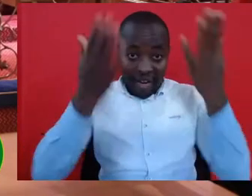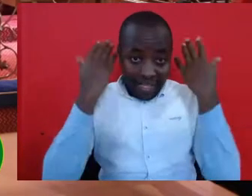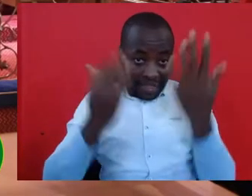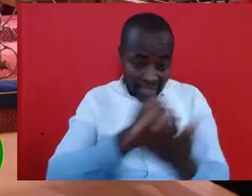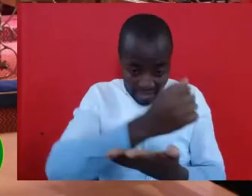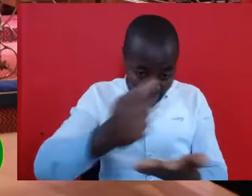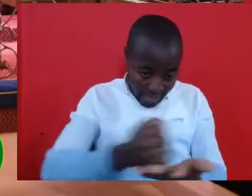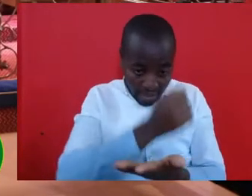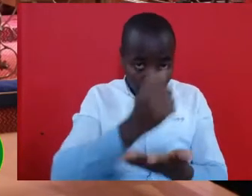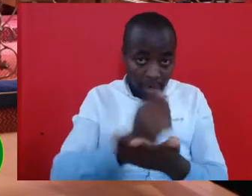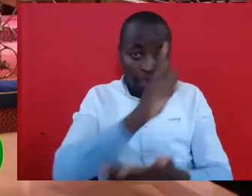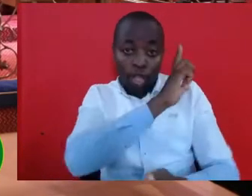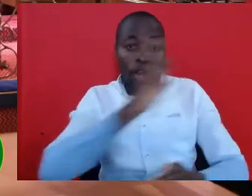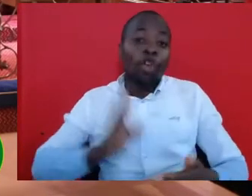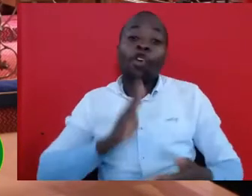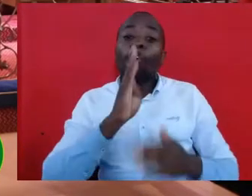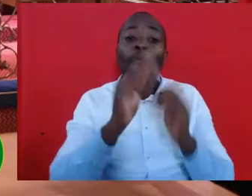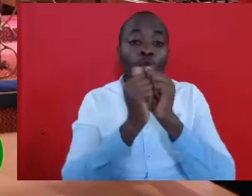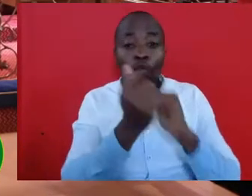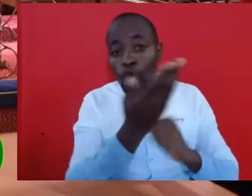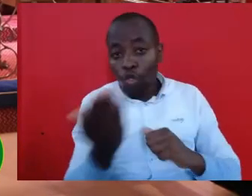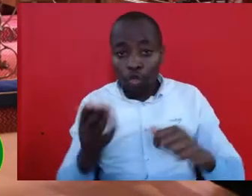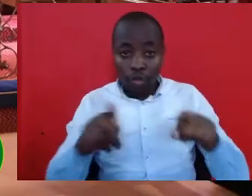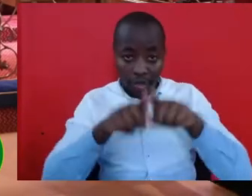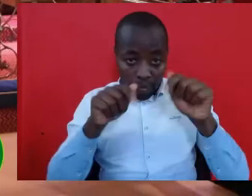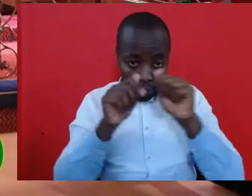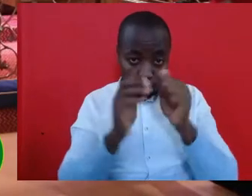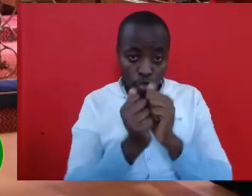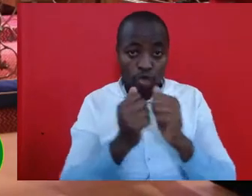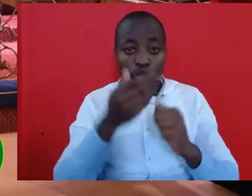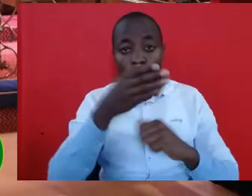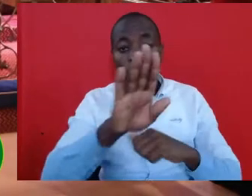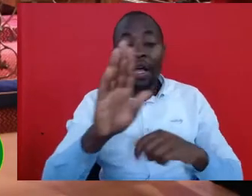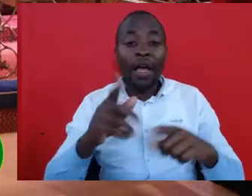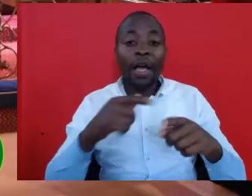Amen. Bwana akae nanyi. Akae nanyi. Na tuombe.